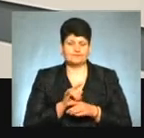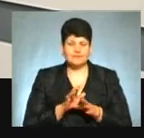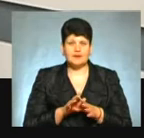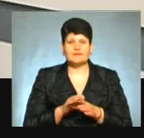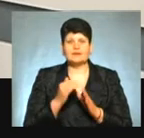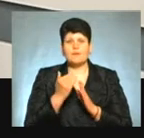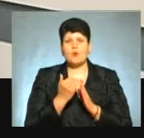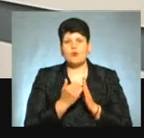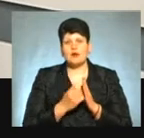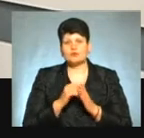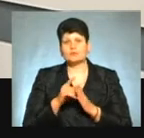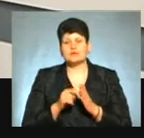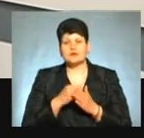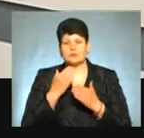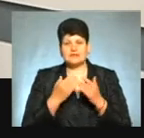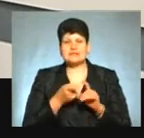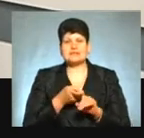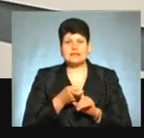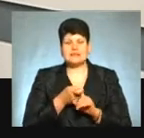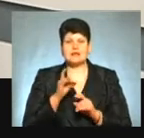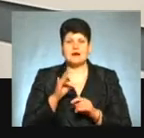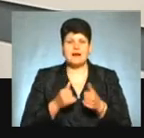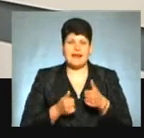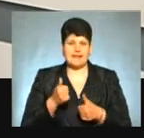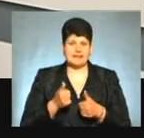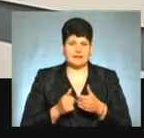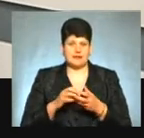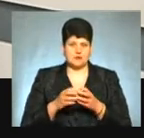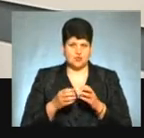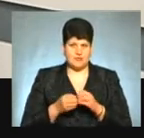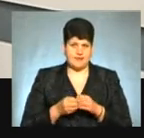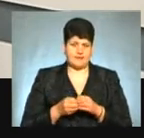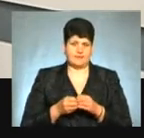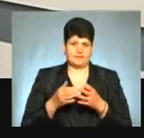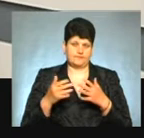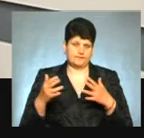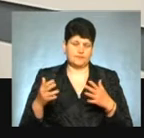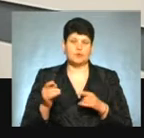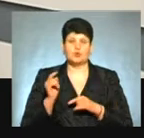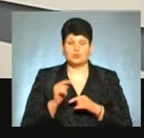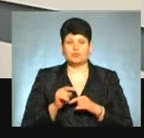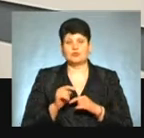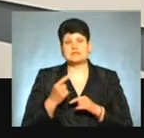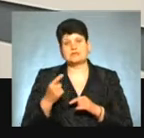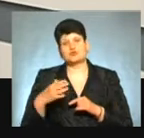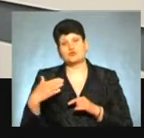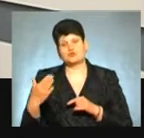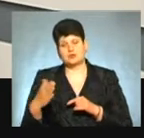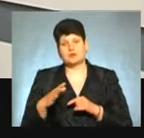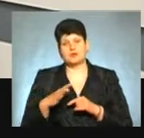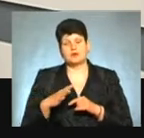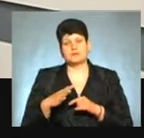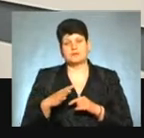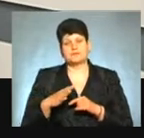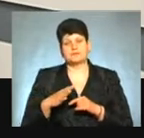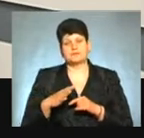питань в опитуванні теж залежить рейтинг, результати і так далі. Ось, через то. З іншої сторони, ми молода